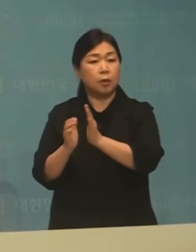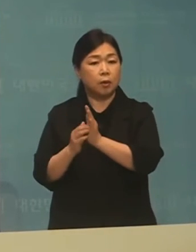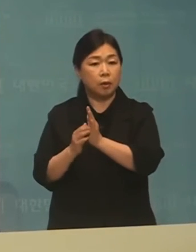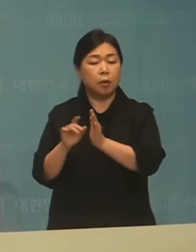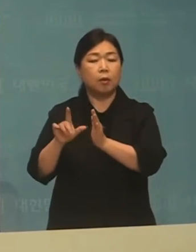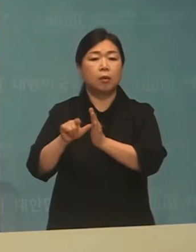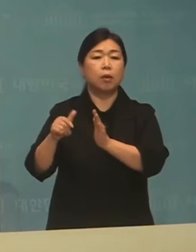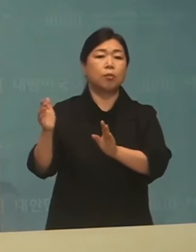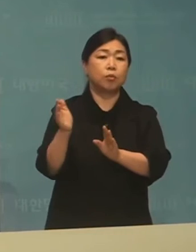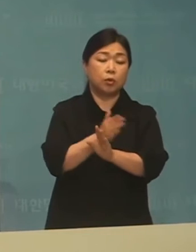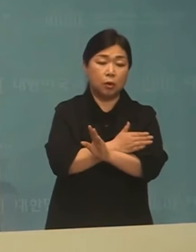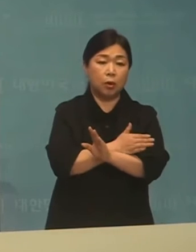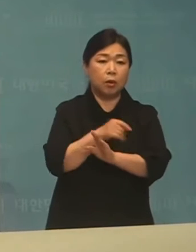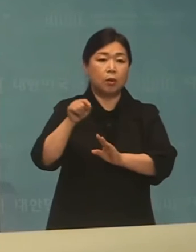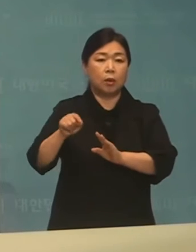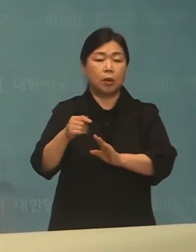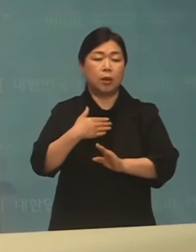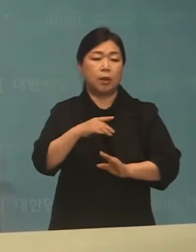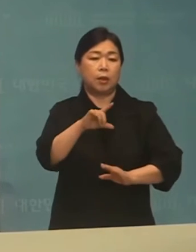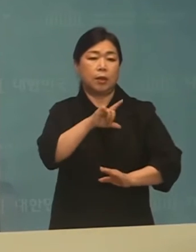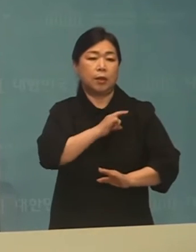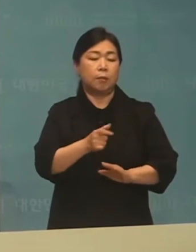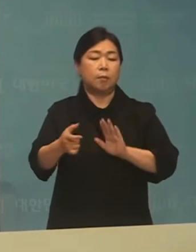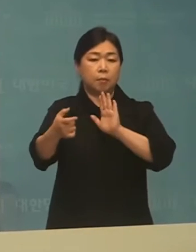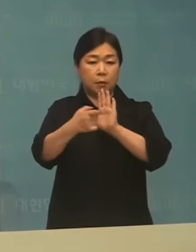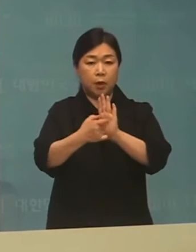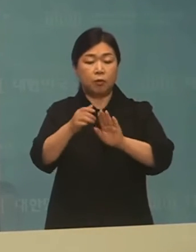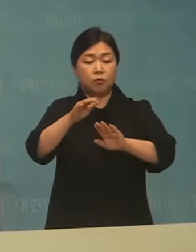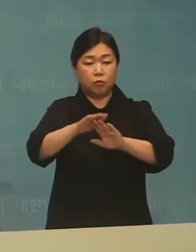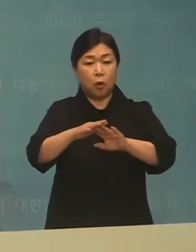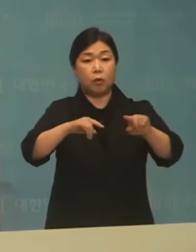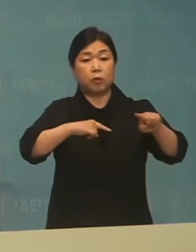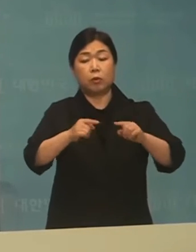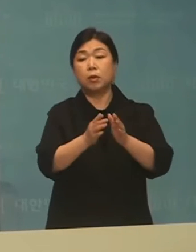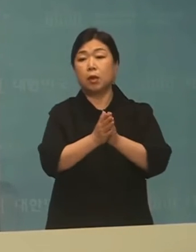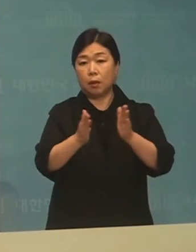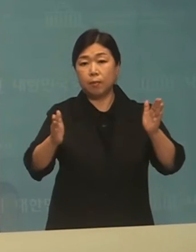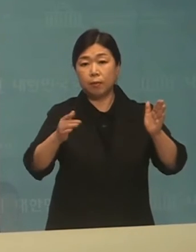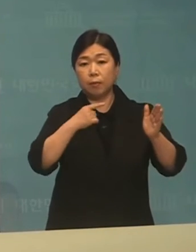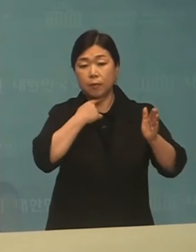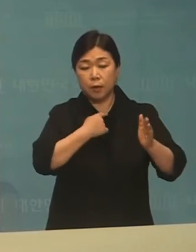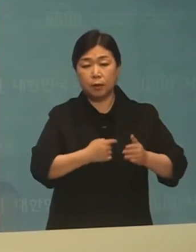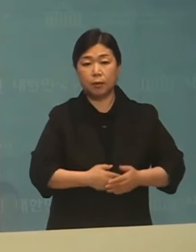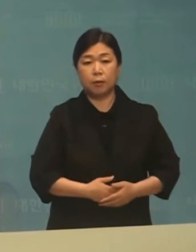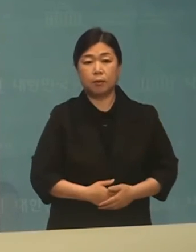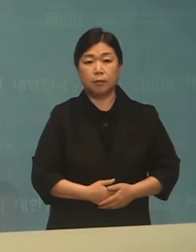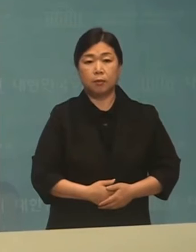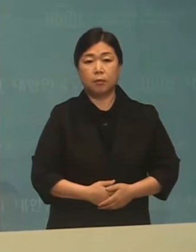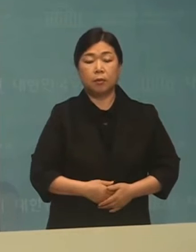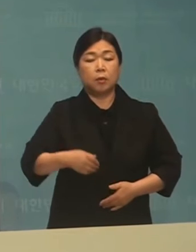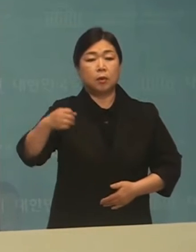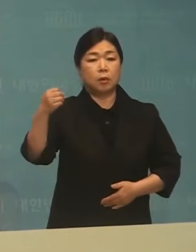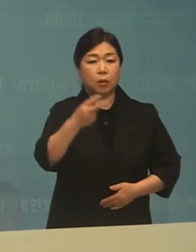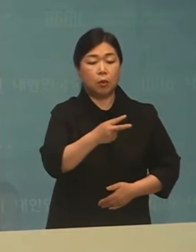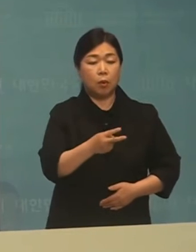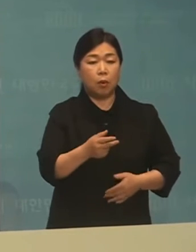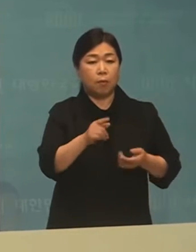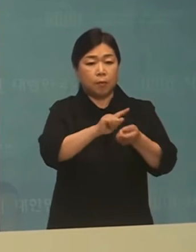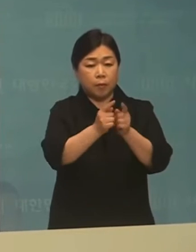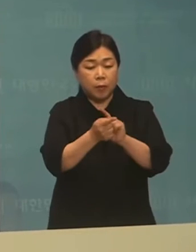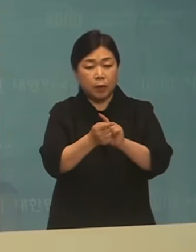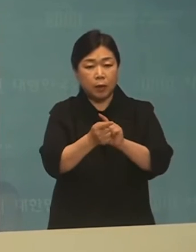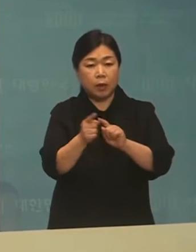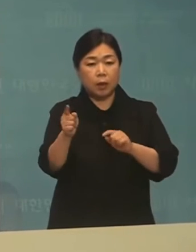이때부터 저는 제 이름을 걸고 정치를 시작했습니다. 그리고 함께